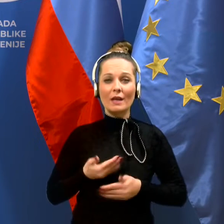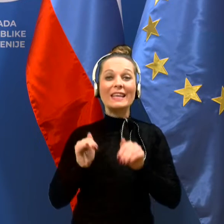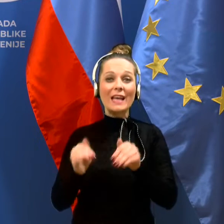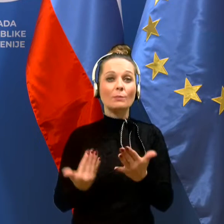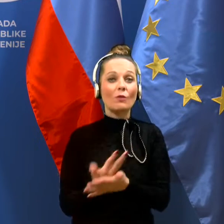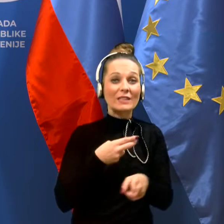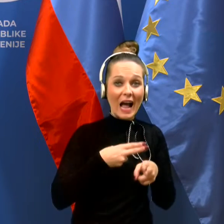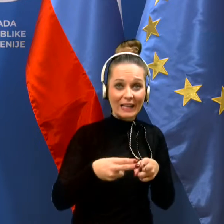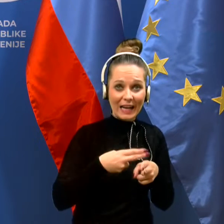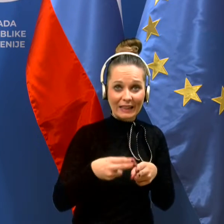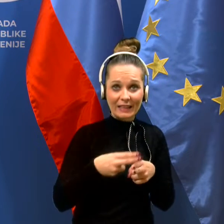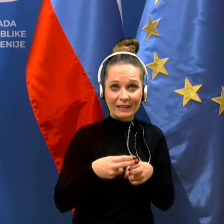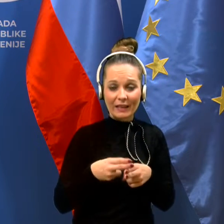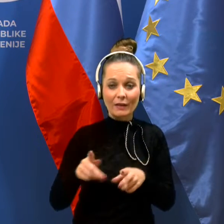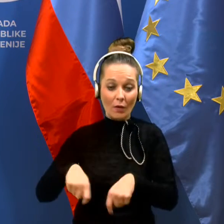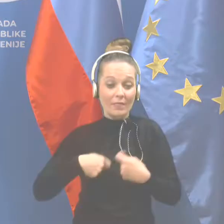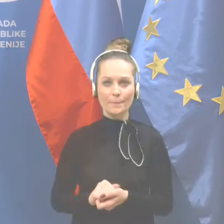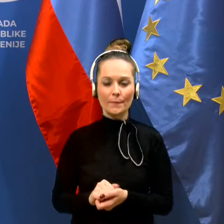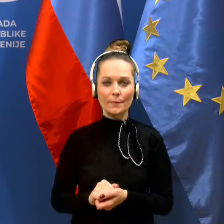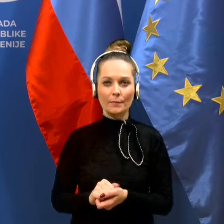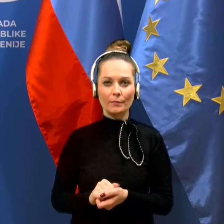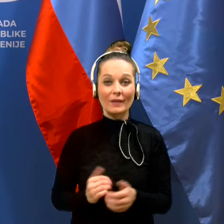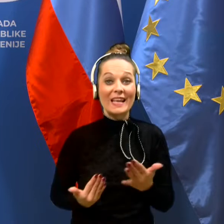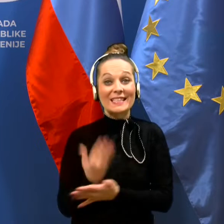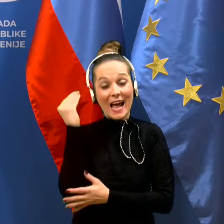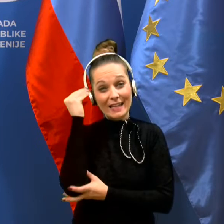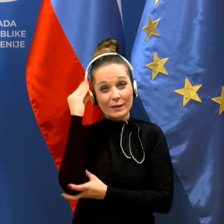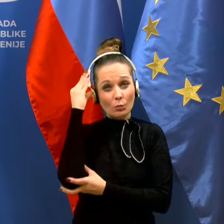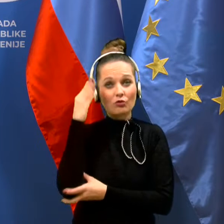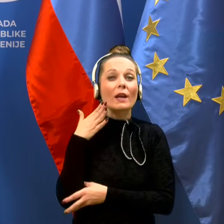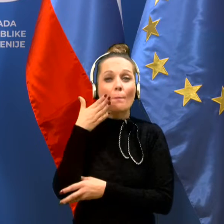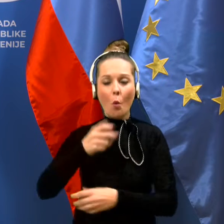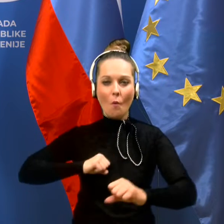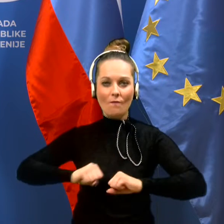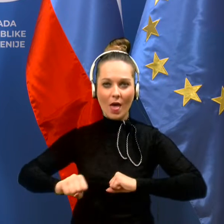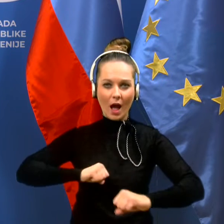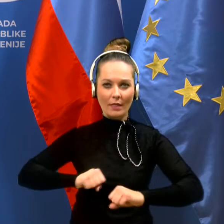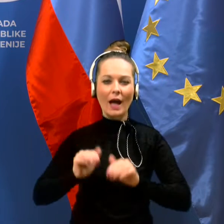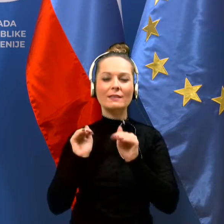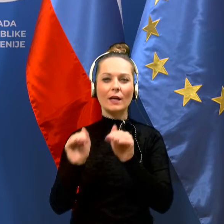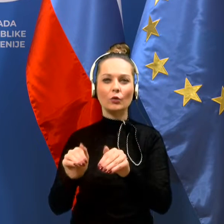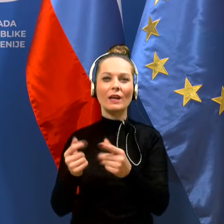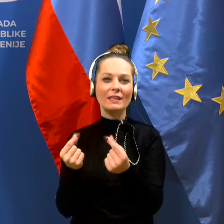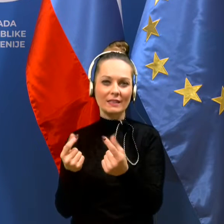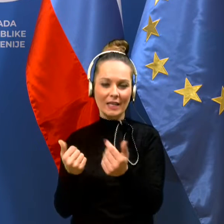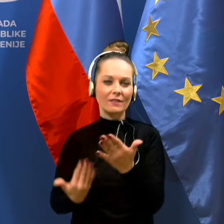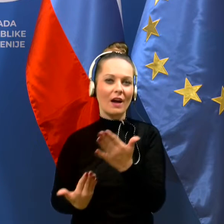kredite, ki jih dajo podjetjem. Za izobraževanje bo vlada zagotovila sredstva